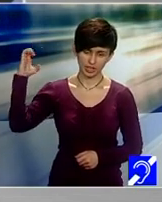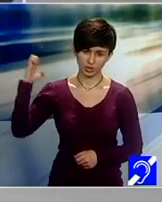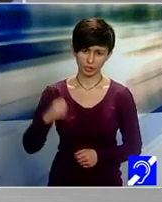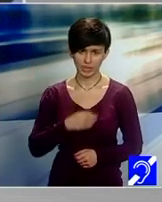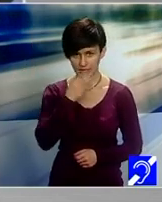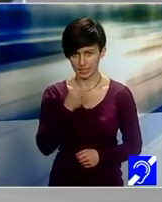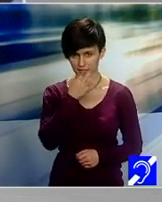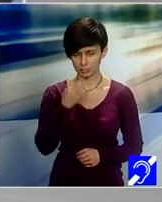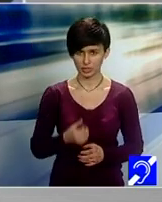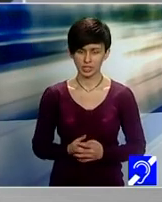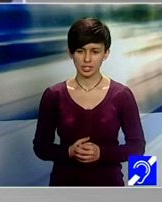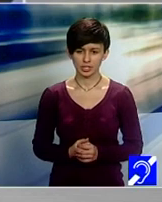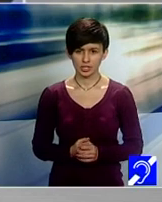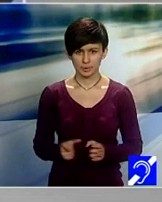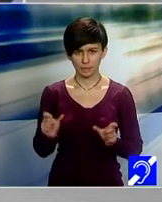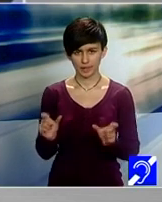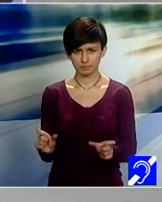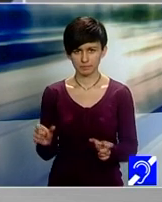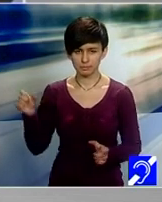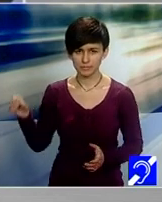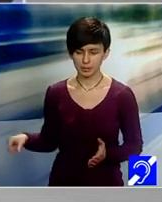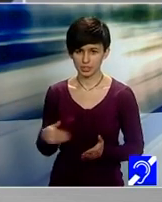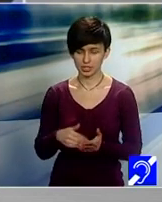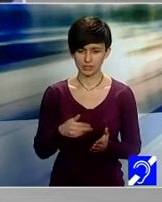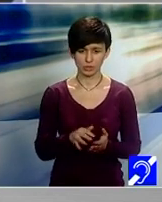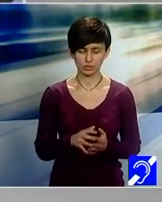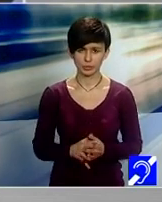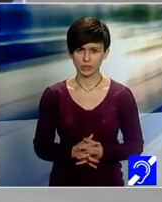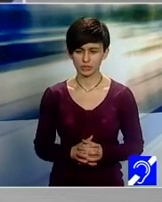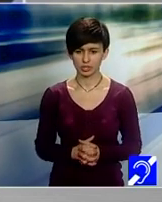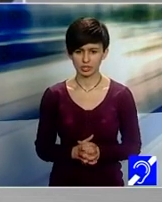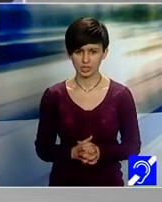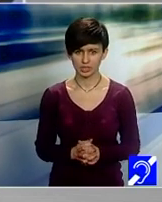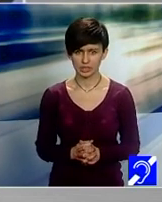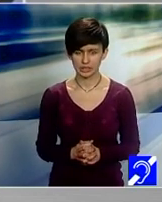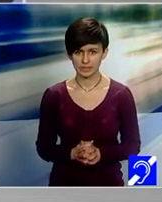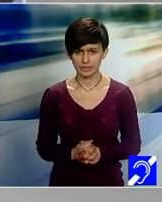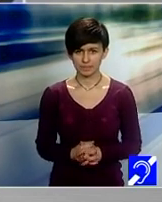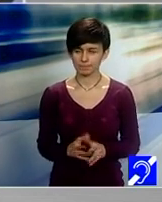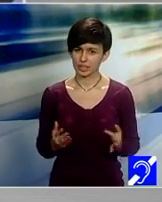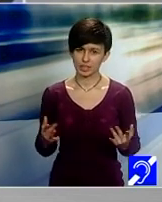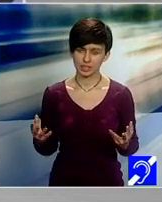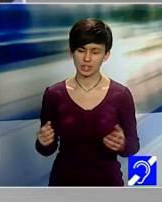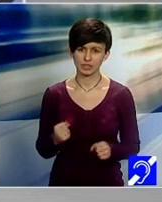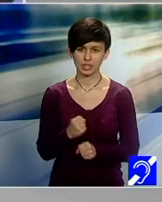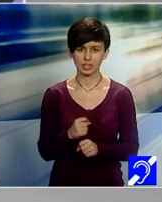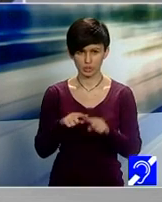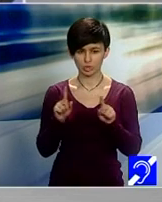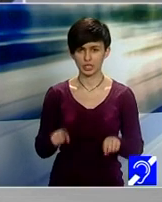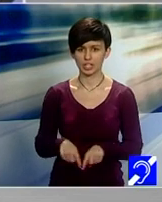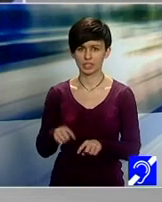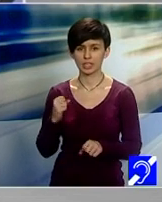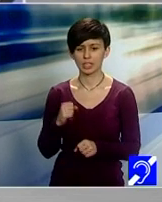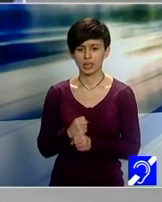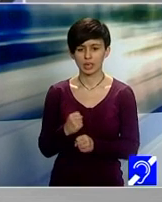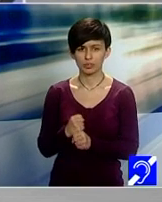privește protecția consumatorilor, chiar dacă anumite contracte au fost încheiate anterior intrării în vigoare,